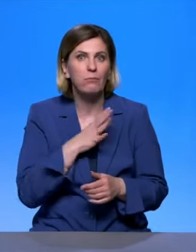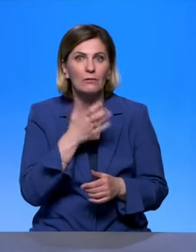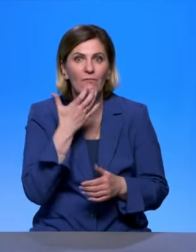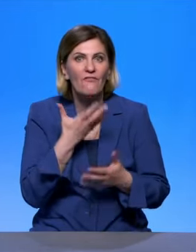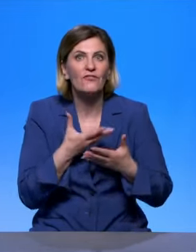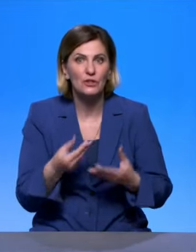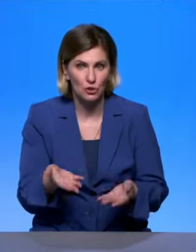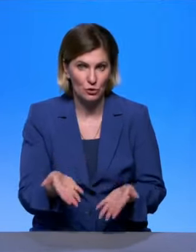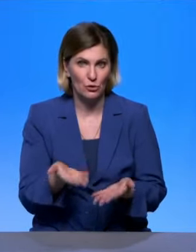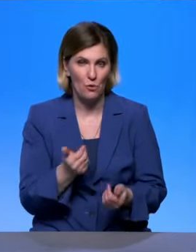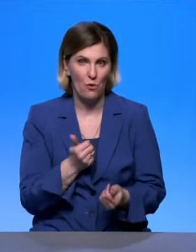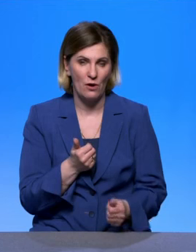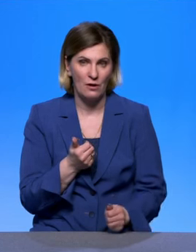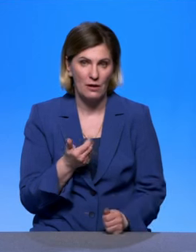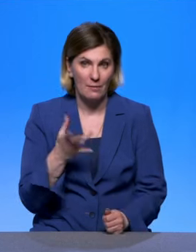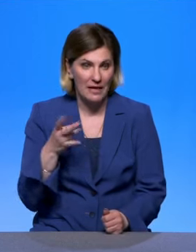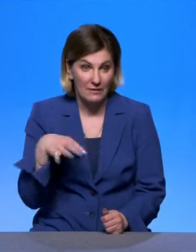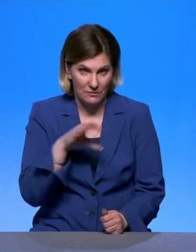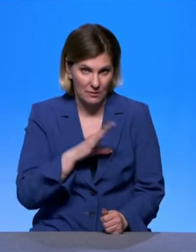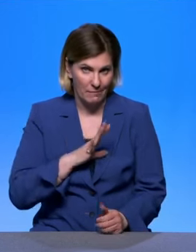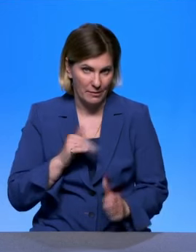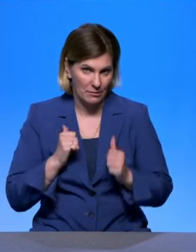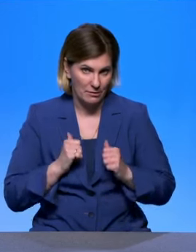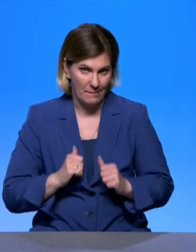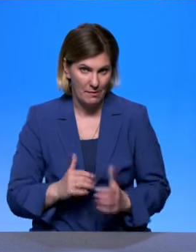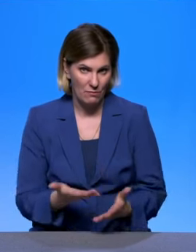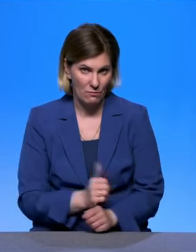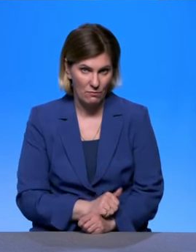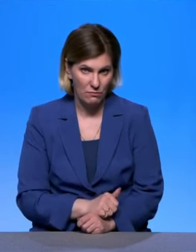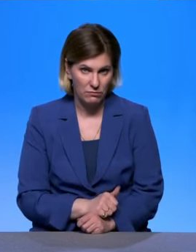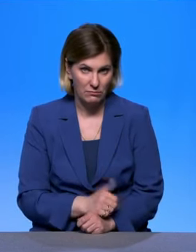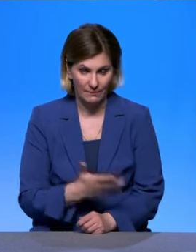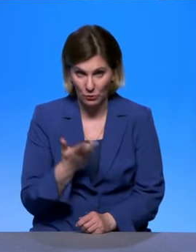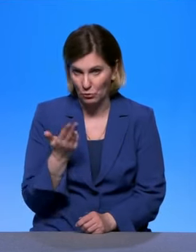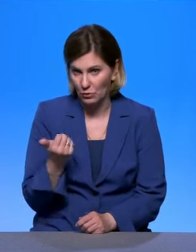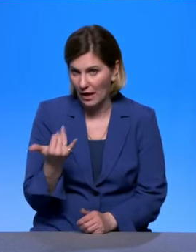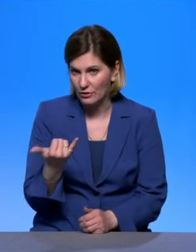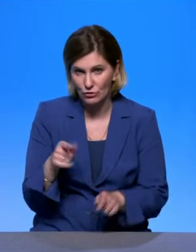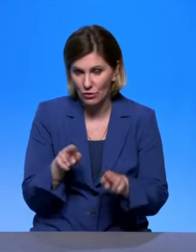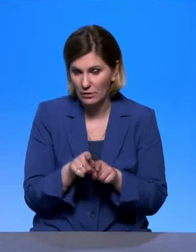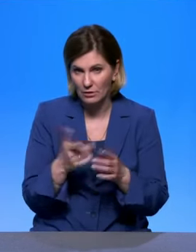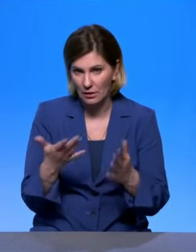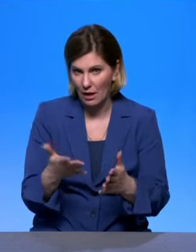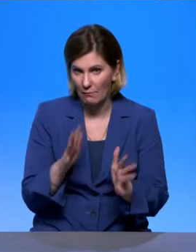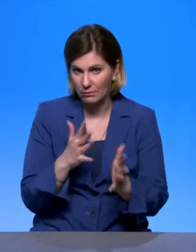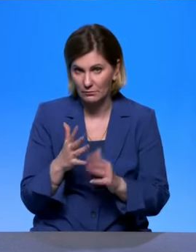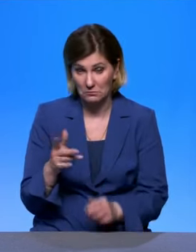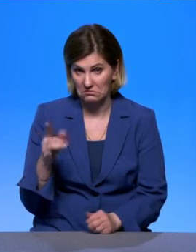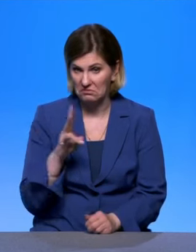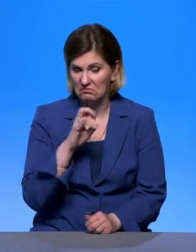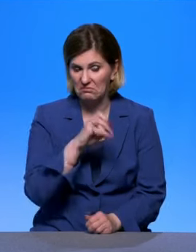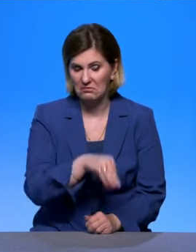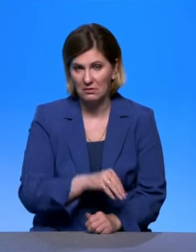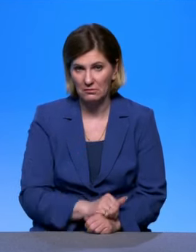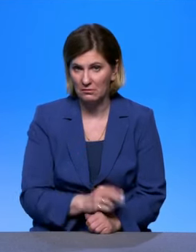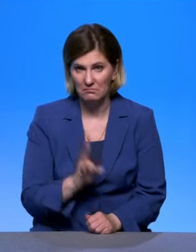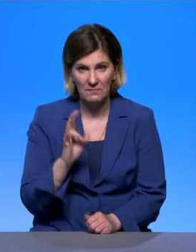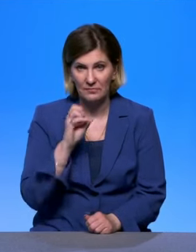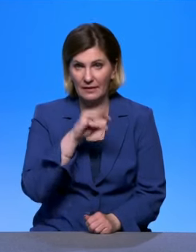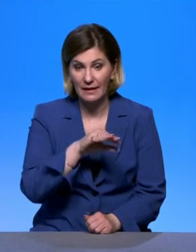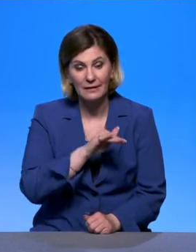Как? Ну, собственно, сейчас это... Мы все были спокойными. Собственно, сейчас это так же и происходит. И, кстати... Нет. не происходит. Как же нет?